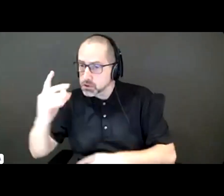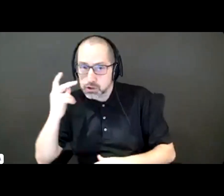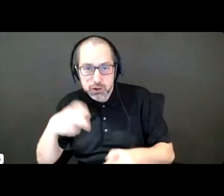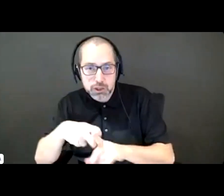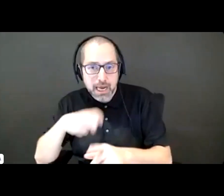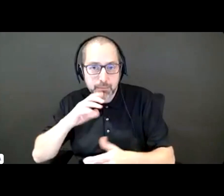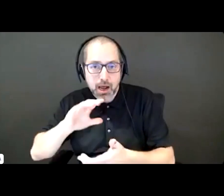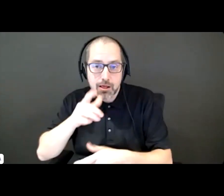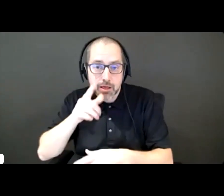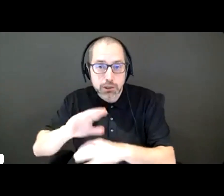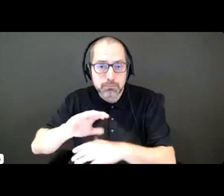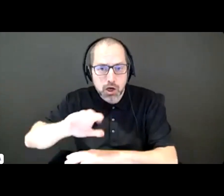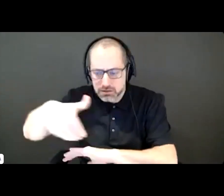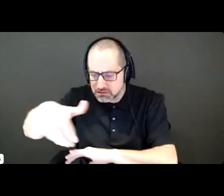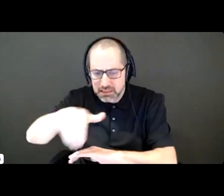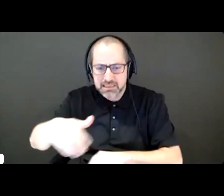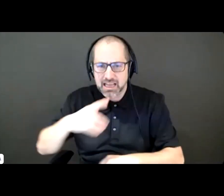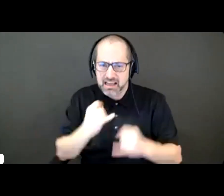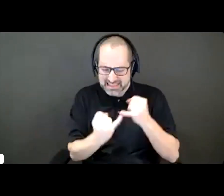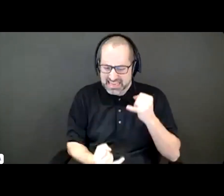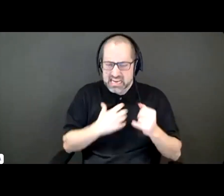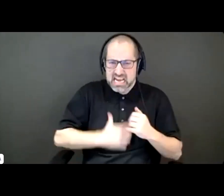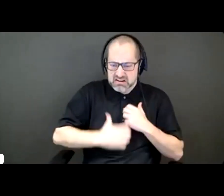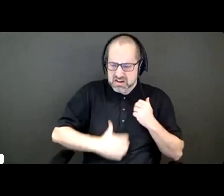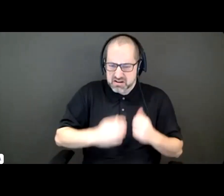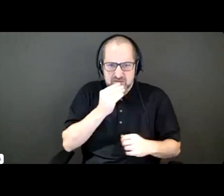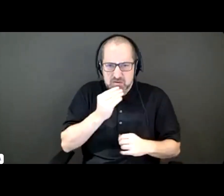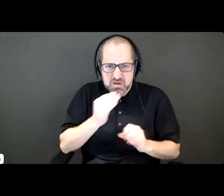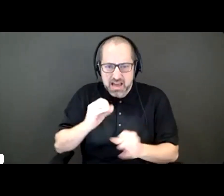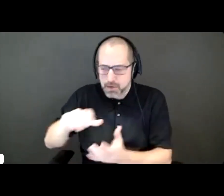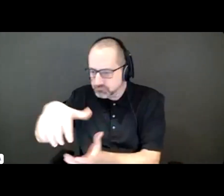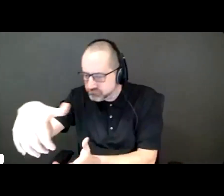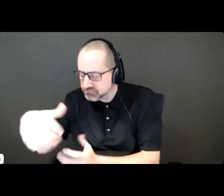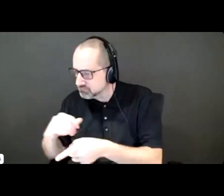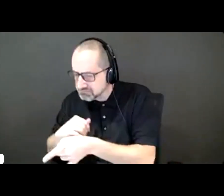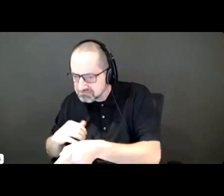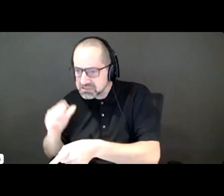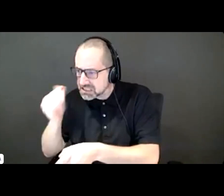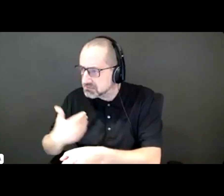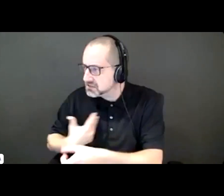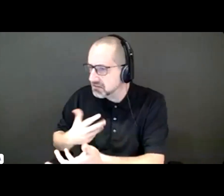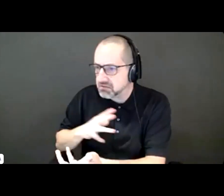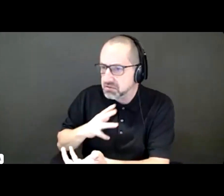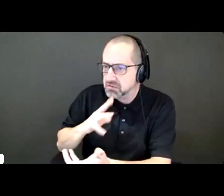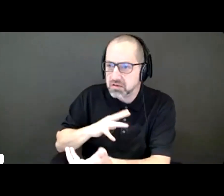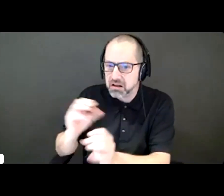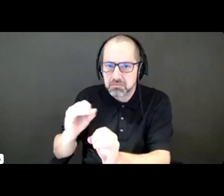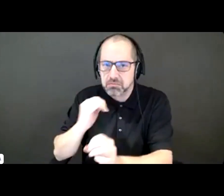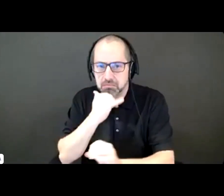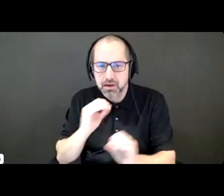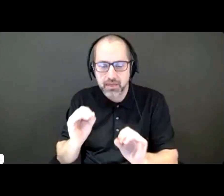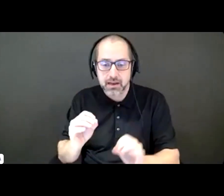essaient vérifié ma boîte à lunch au dîner ou mes enseignants qui faisaient des commentaires bizarres en salle de classe